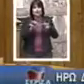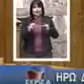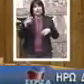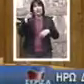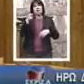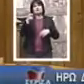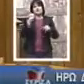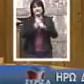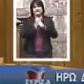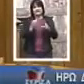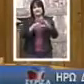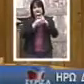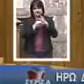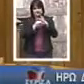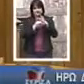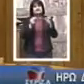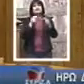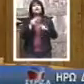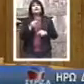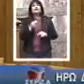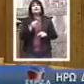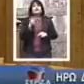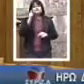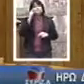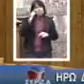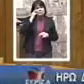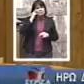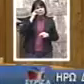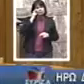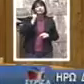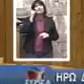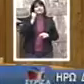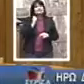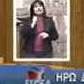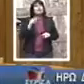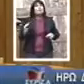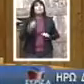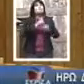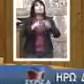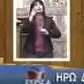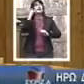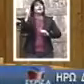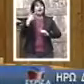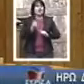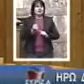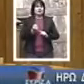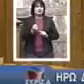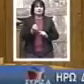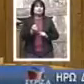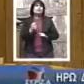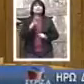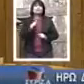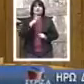και τις εργασιακές σχέσεις και μάλιστα έχω την υποψία ότι ξέρω και από πού είναι εμπνευσμένο. Απλά μάλλον οι πολίτες δεν